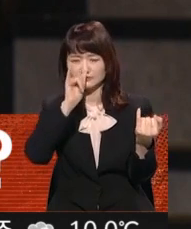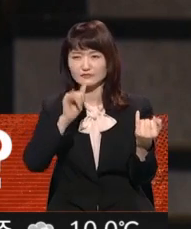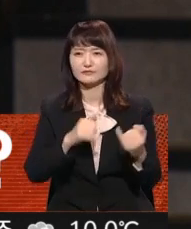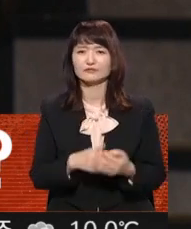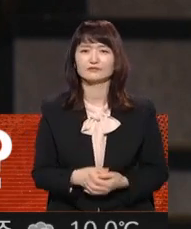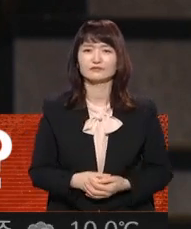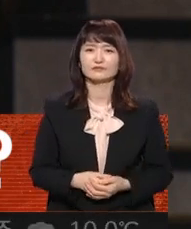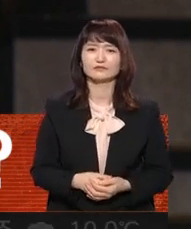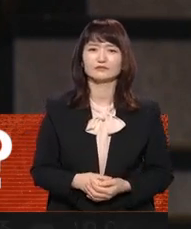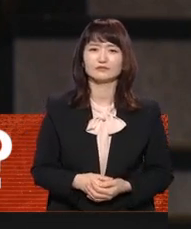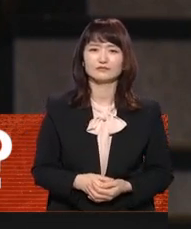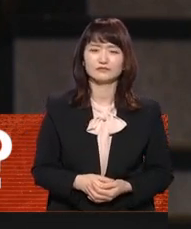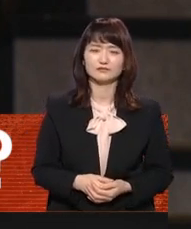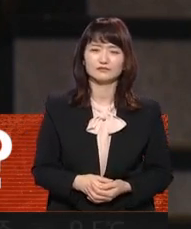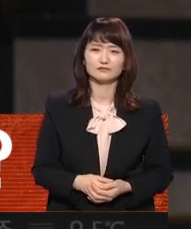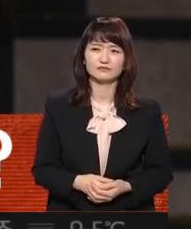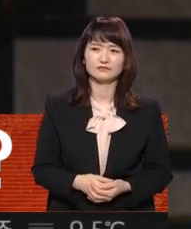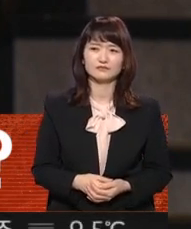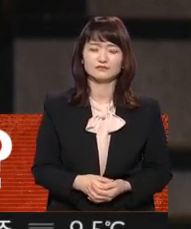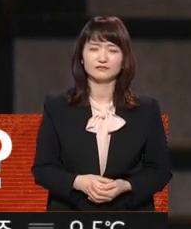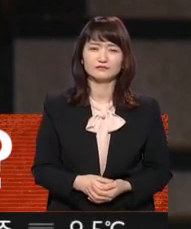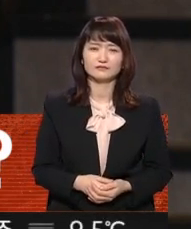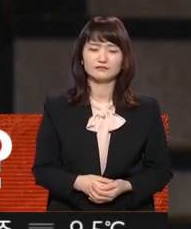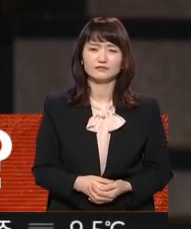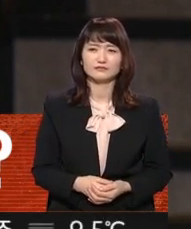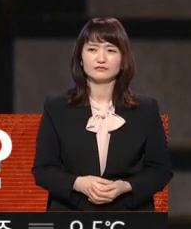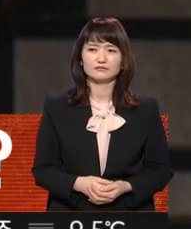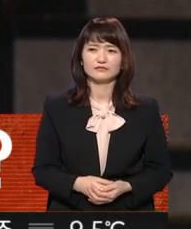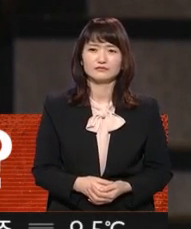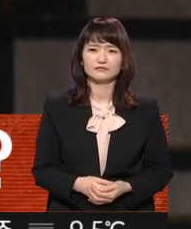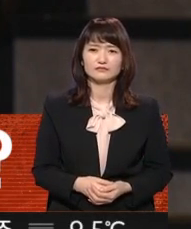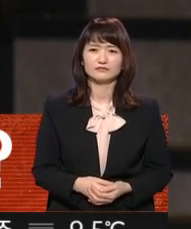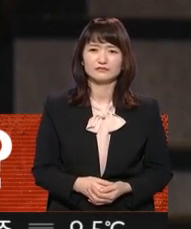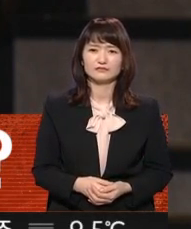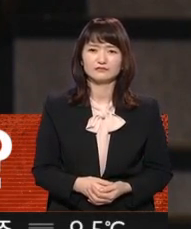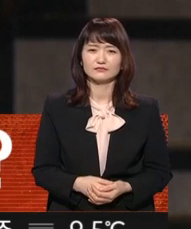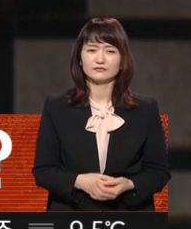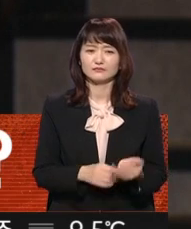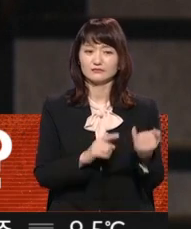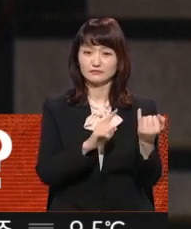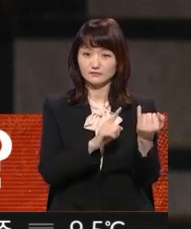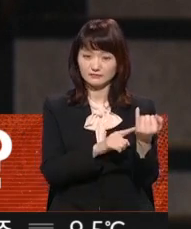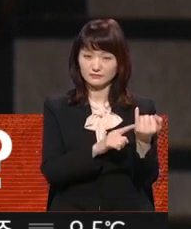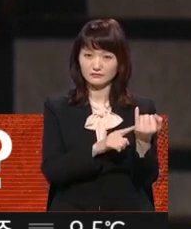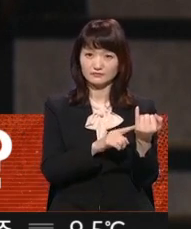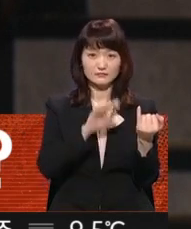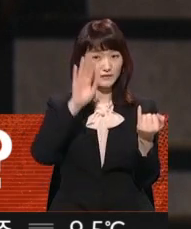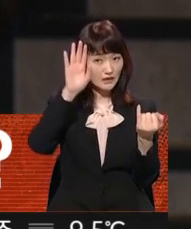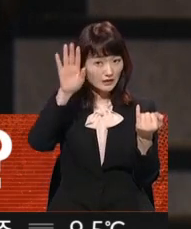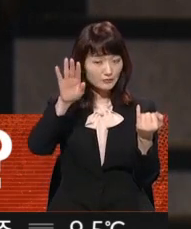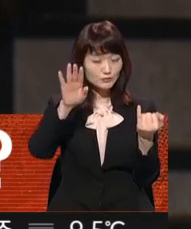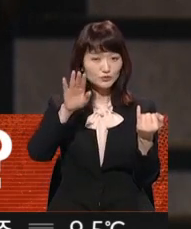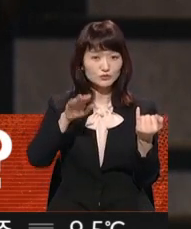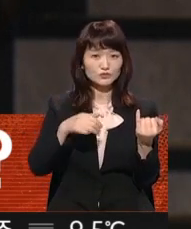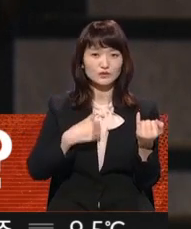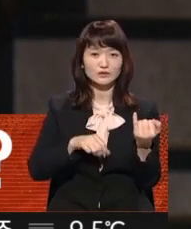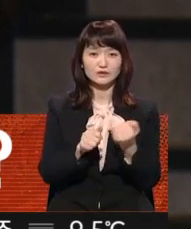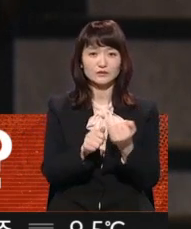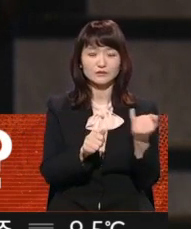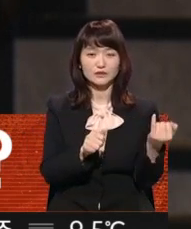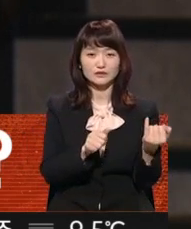말이에요 그래서 사실 저 사람이 자기 앞으로 며느리가 아니고 예비 며느리긴